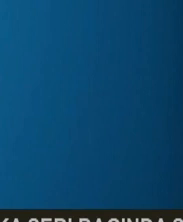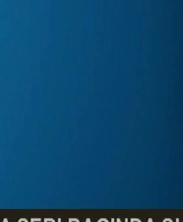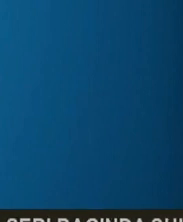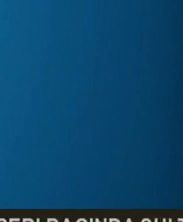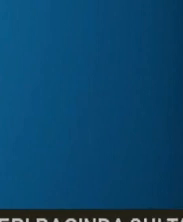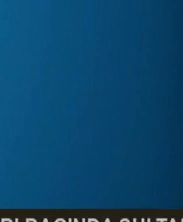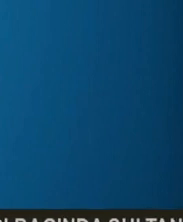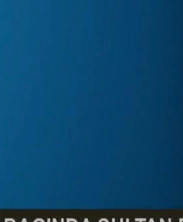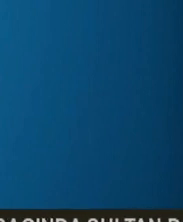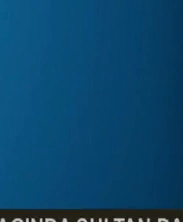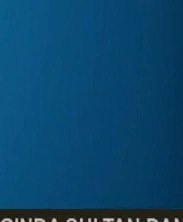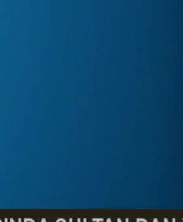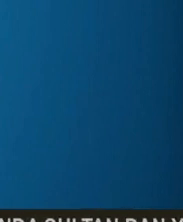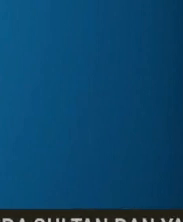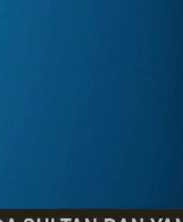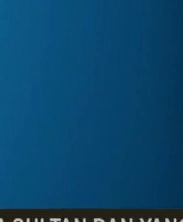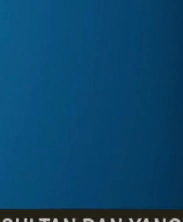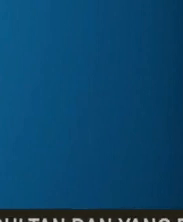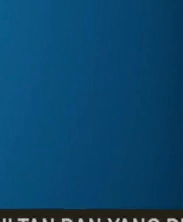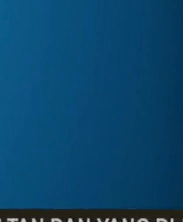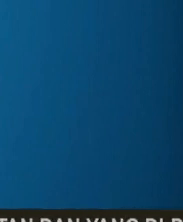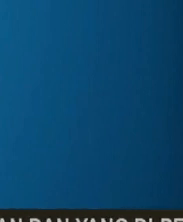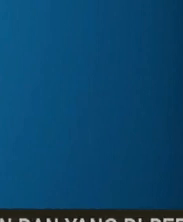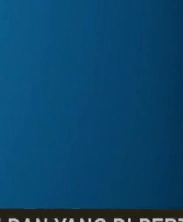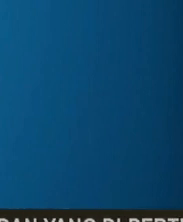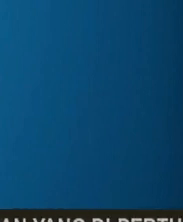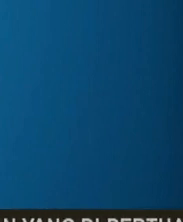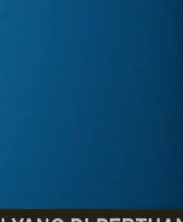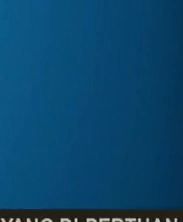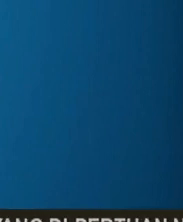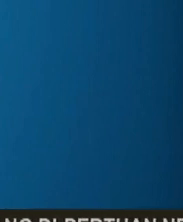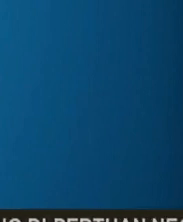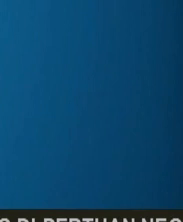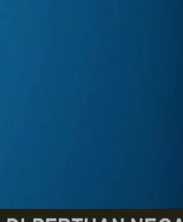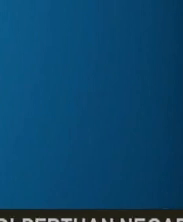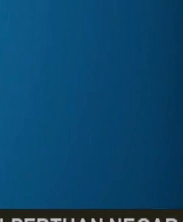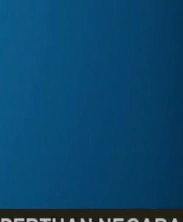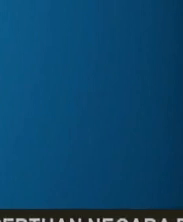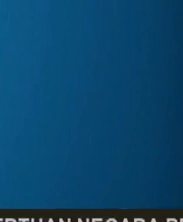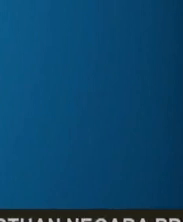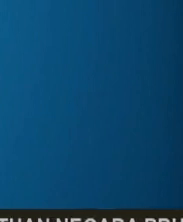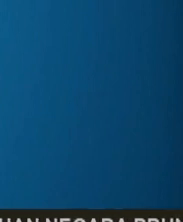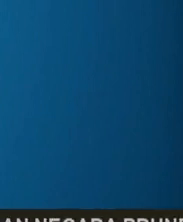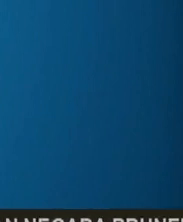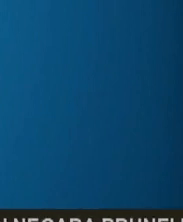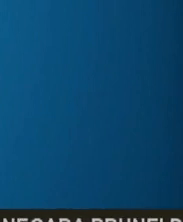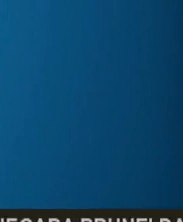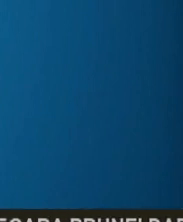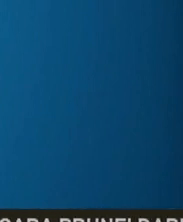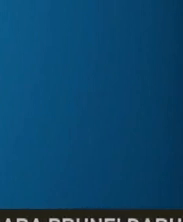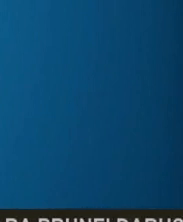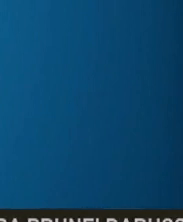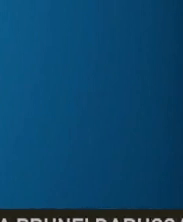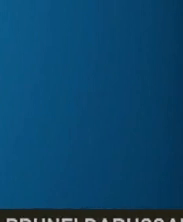petang hingga empat petang setiap hari isnin hingga khamis dan pada setiap hari Sabtu pusat kesehatan namun hindari 1.00